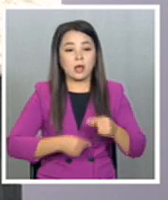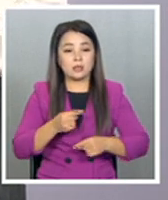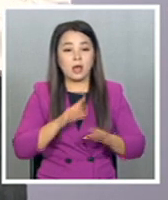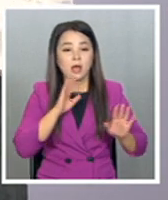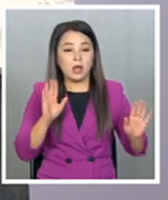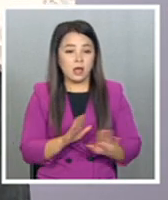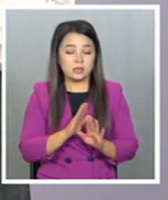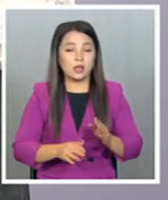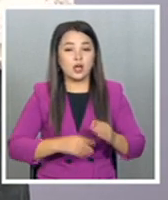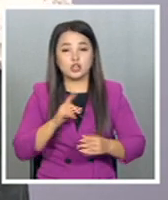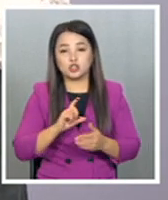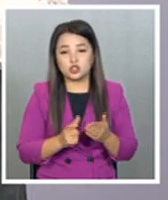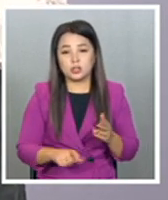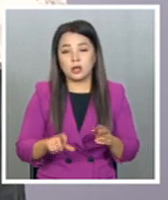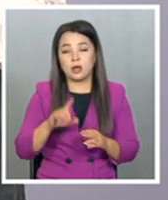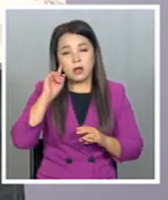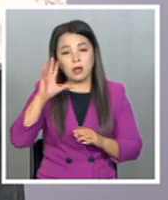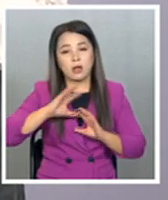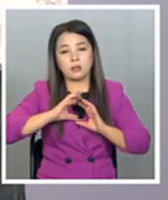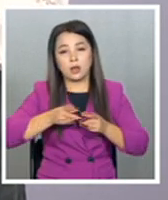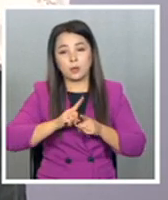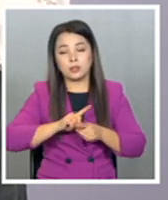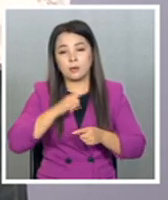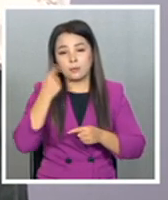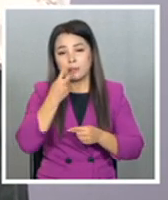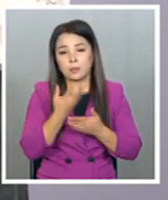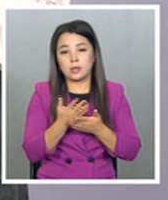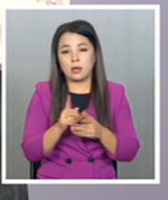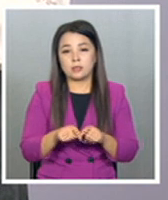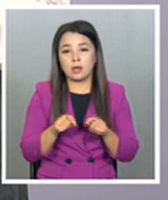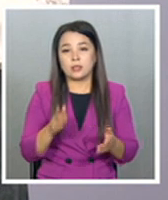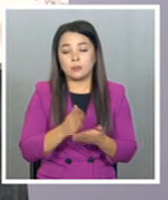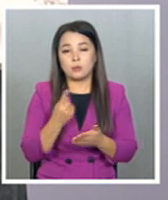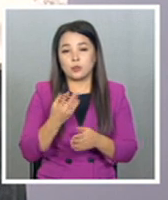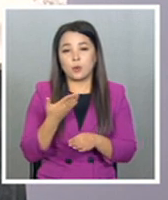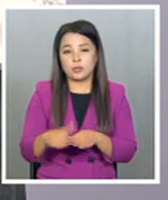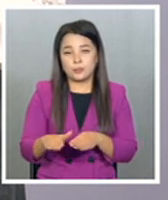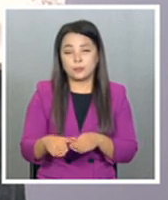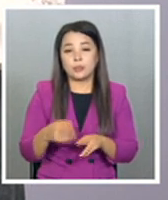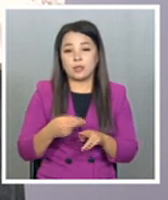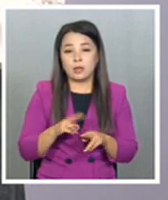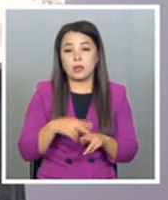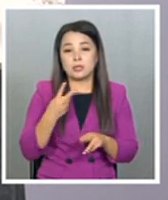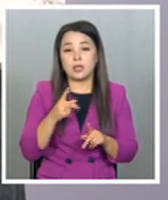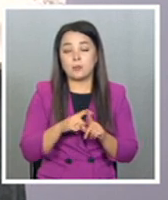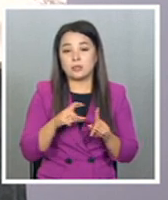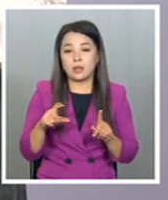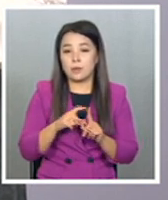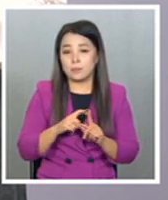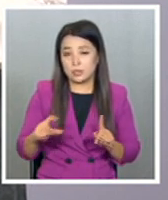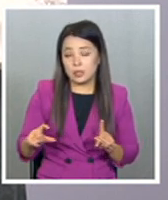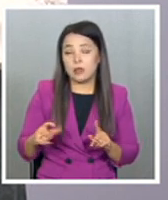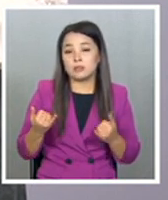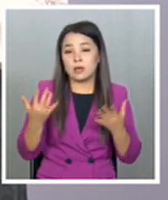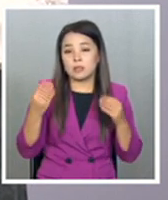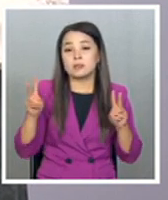ән-жырымыз әлем мәдениетінің айнымас бір бөлшегі. Оқушылар, осы екі мәтіннің ішінен бүгінгі